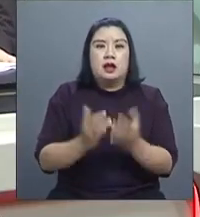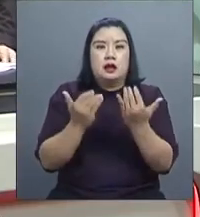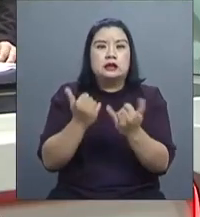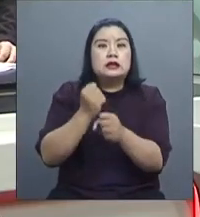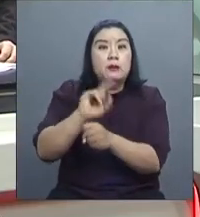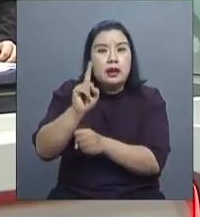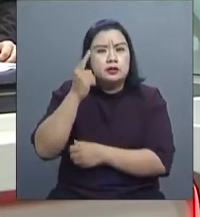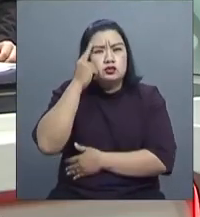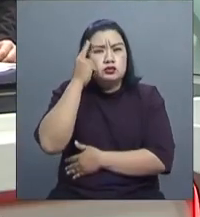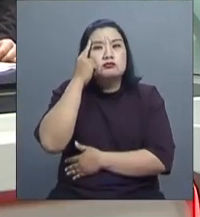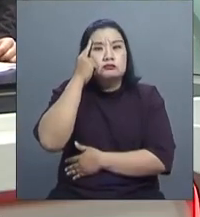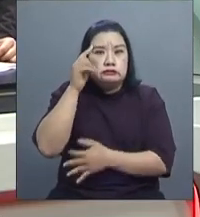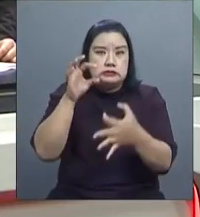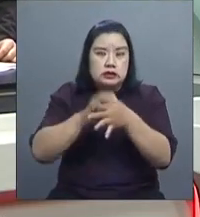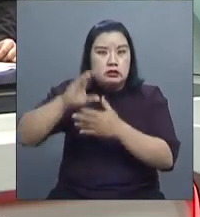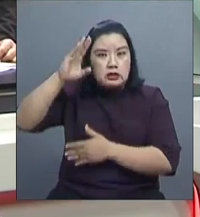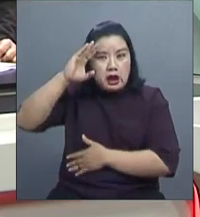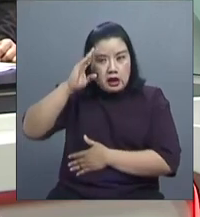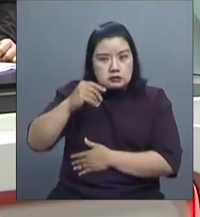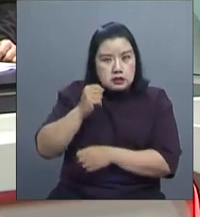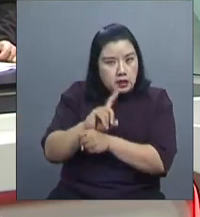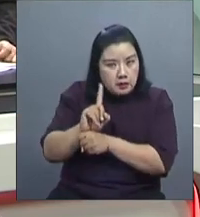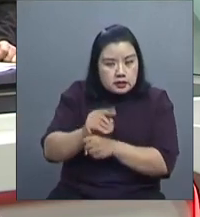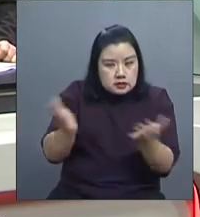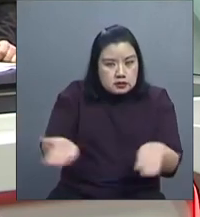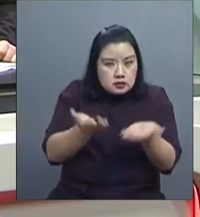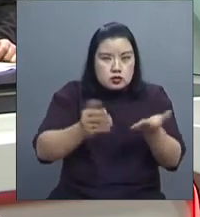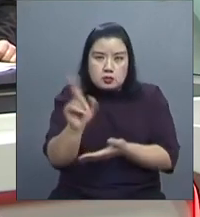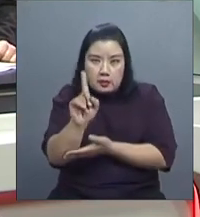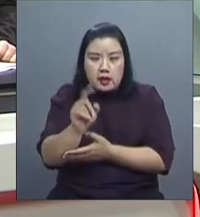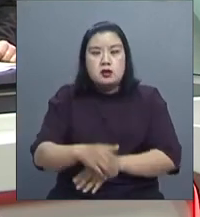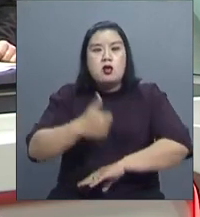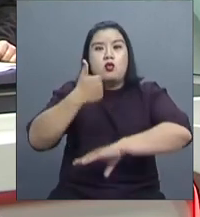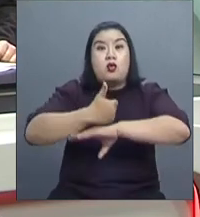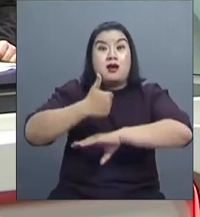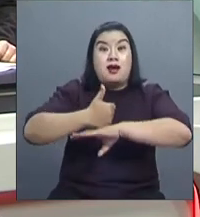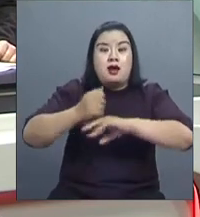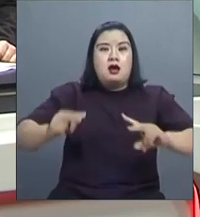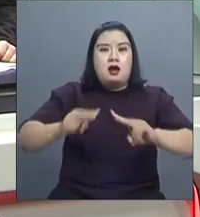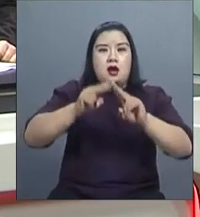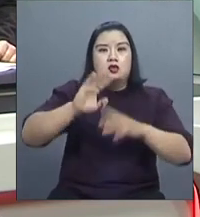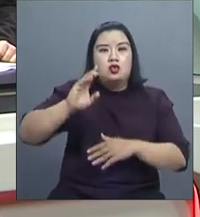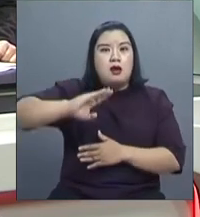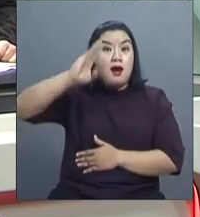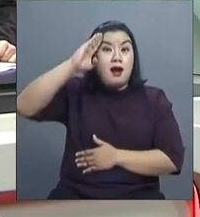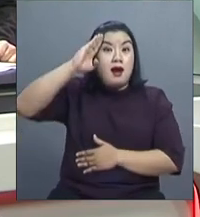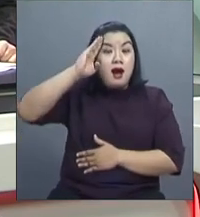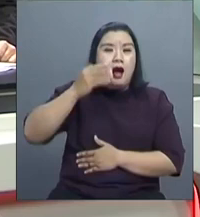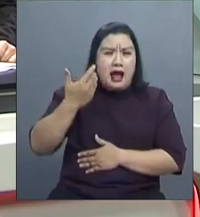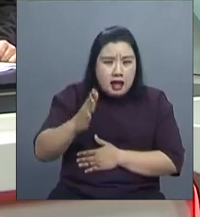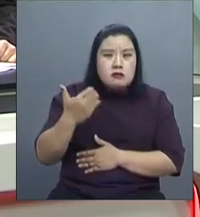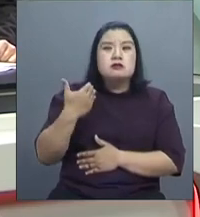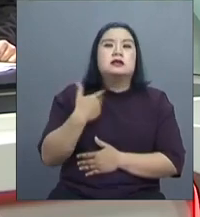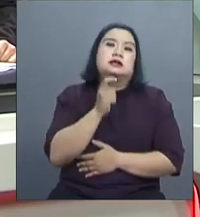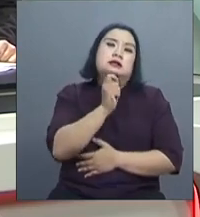ากันถึงท่าทีของกองทัพนะคะหลังจากที่ทางผู้บังคับบัญชาอย่างรัฐมนตรีว่าการกระทรวงกลาโหมเองก็ออกมาพูดก่อนหน้านี้เหมือนกัน